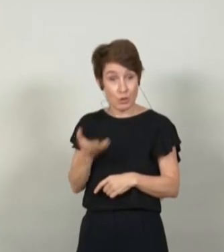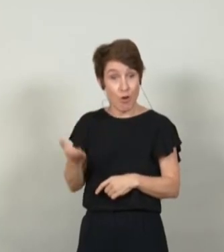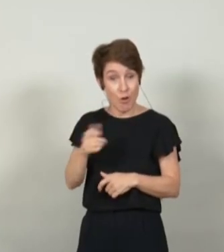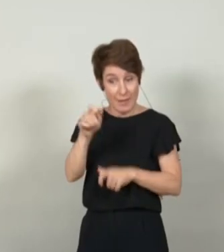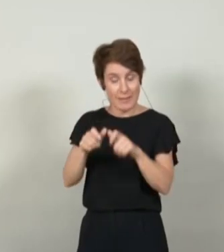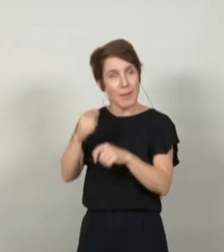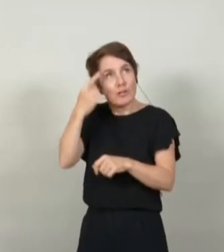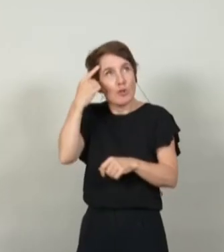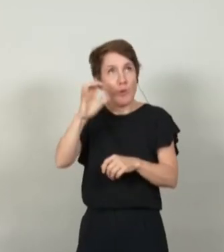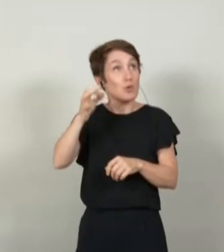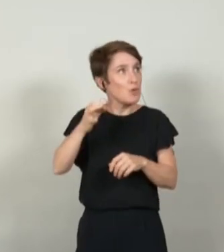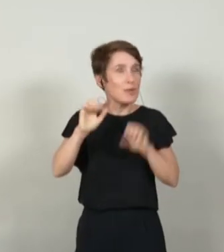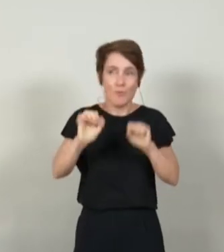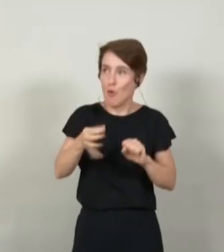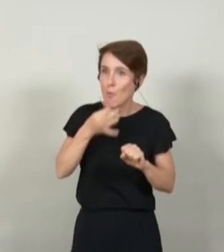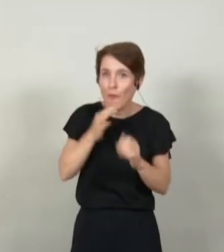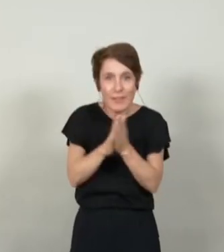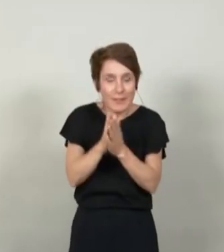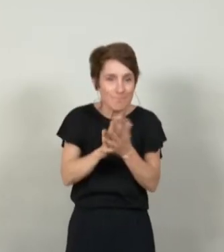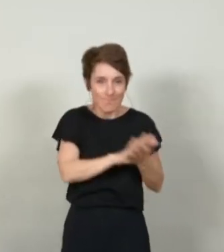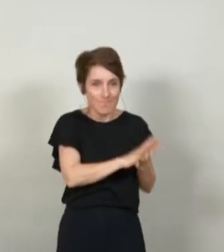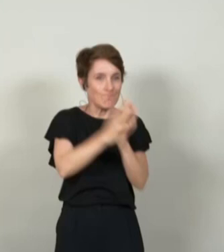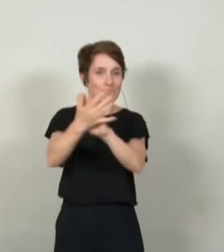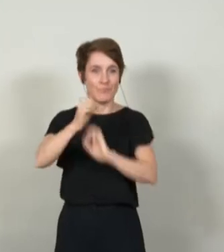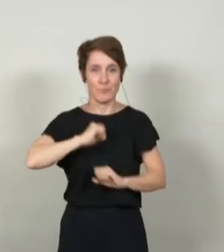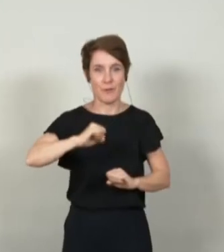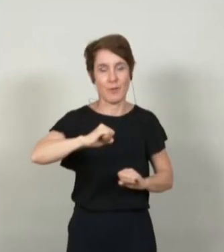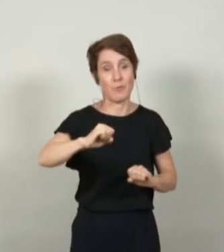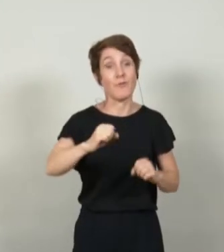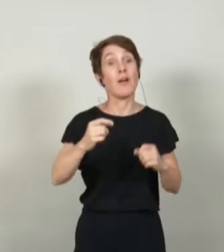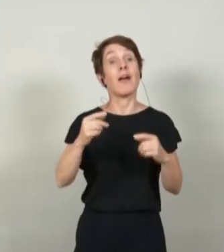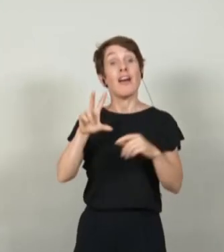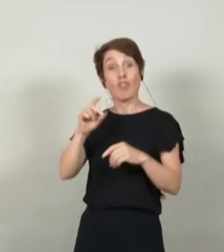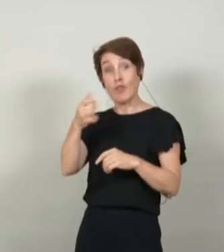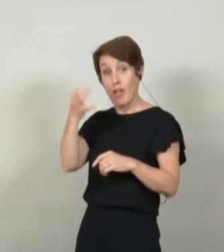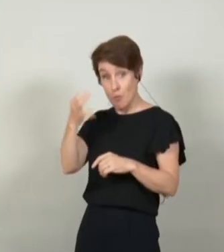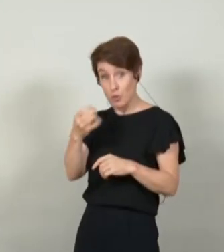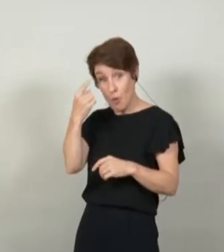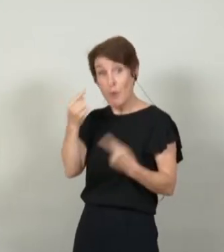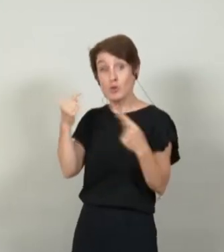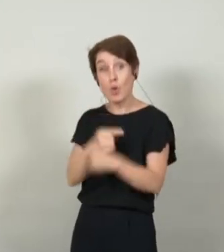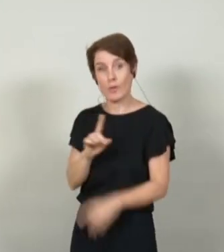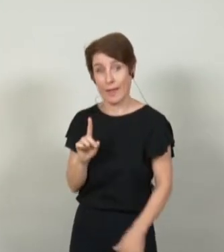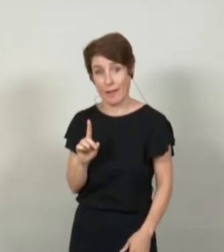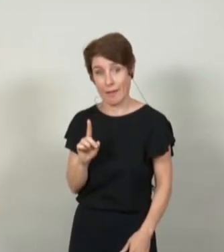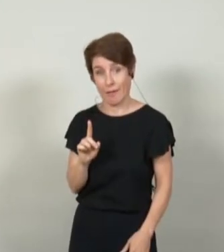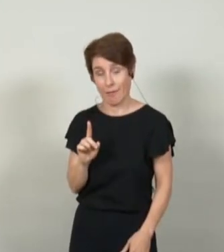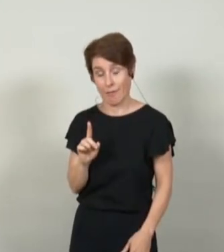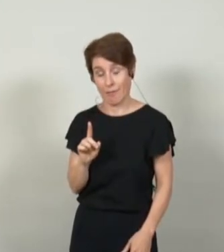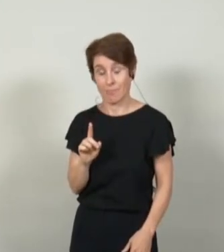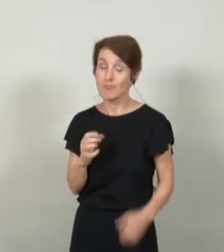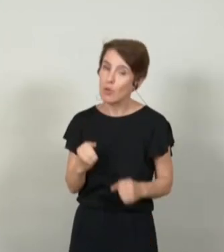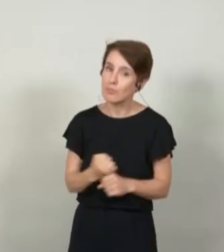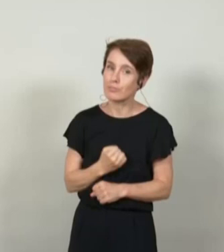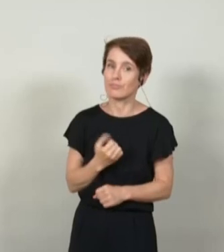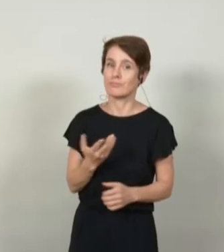d'accélérer les transitions et 31 pensent même l'inverse si je rentre un peu plus dans le détail et que je fais le même